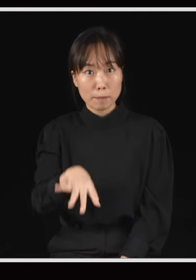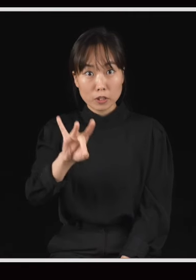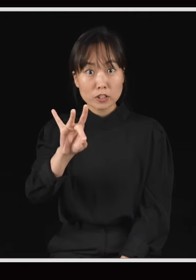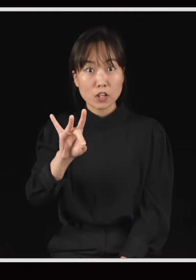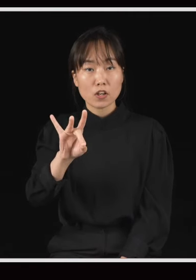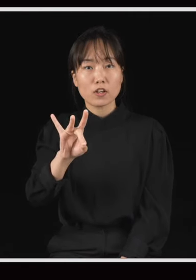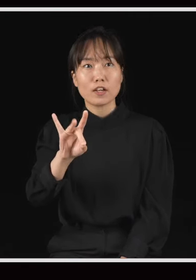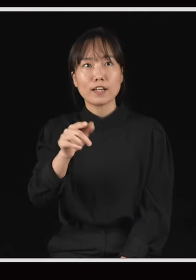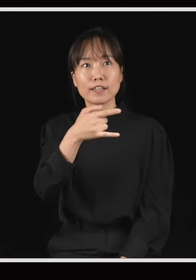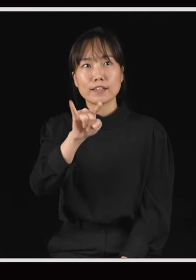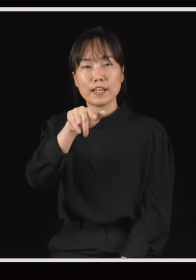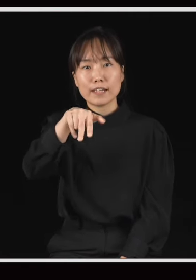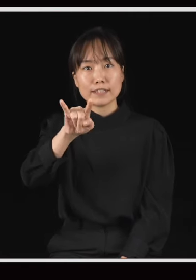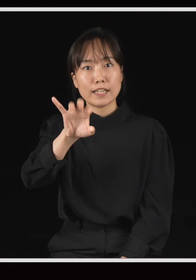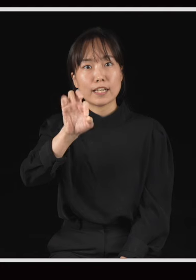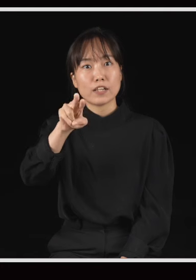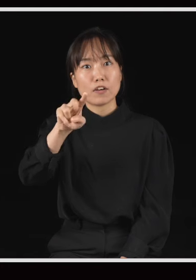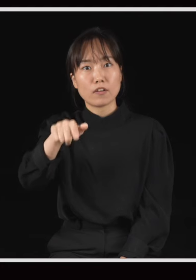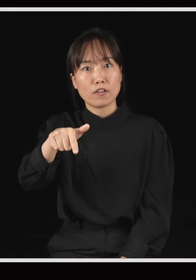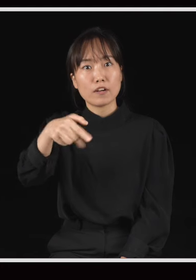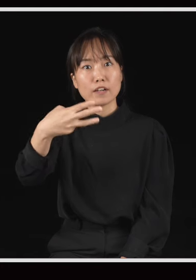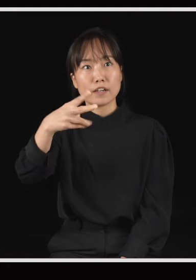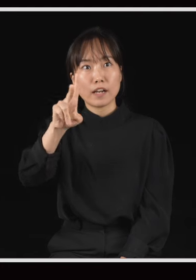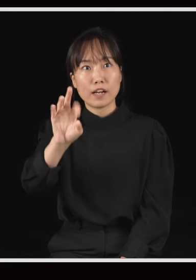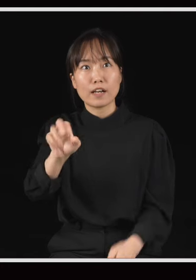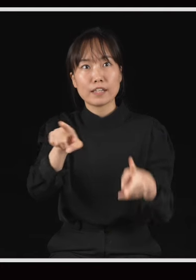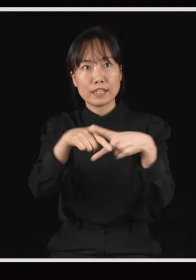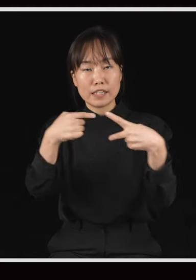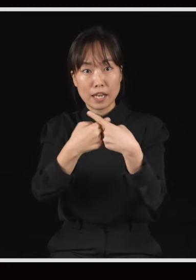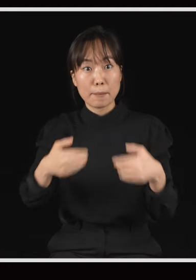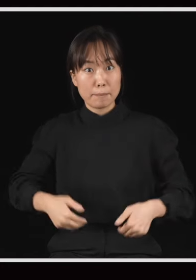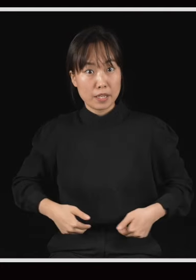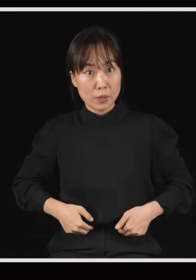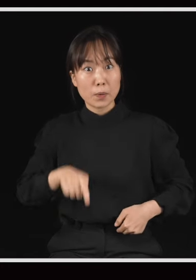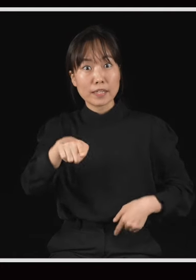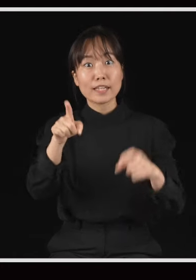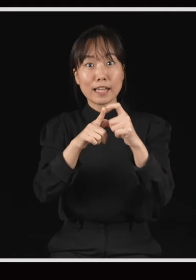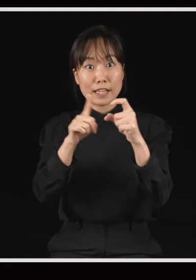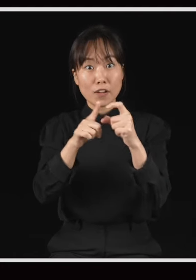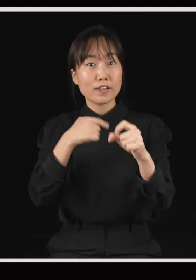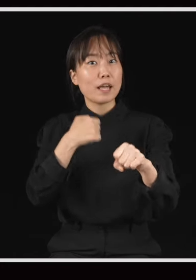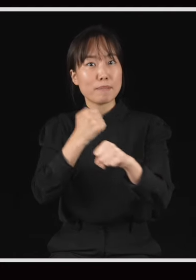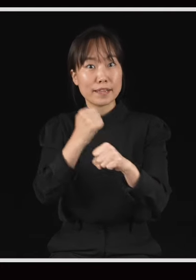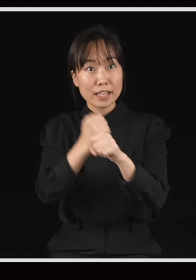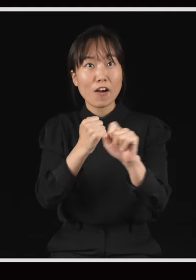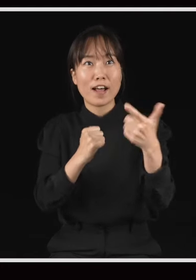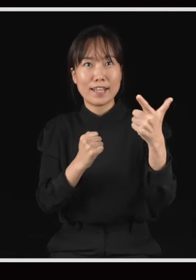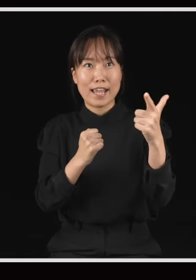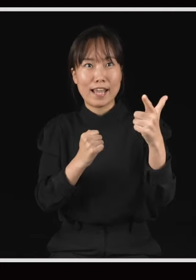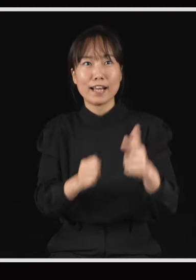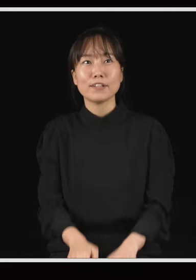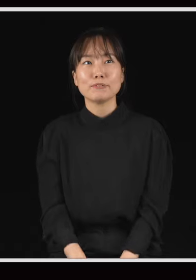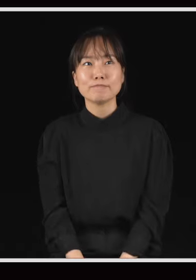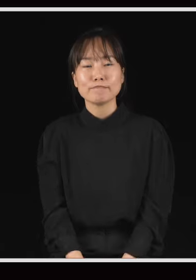그래서 이 내재 역량이라는 것을 이해를 하실 필요가 있습니다. 내재 역량은 제가 만든 단어가 절대 아닙니다.